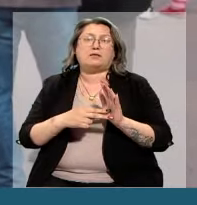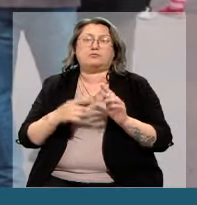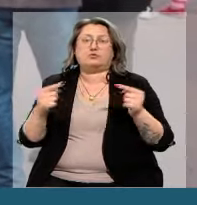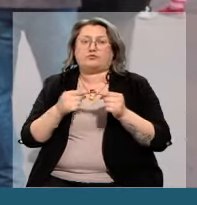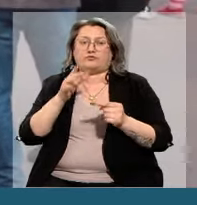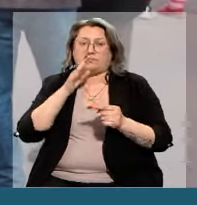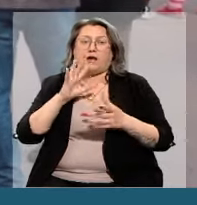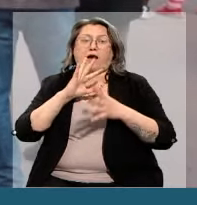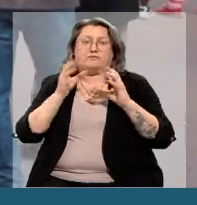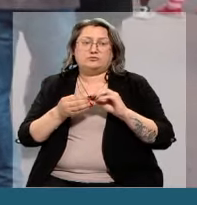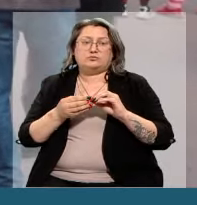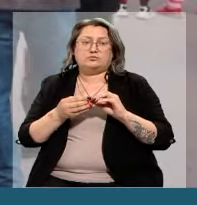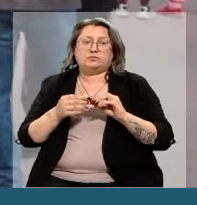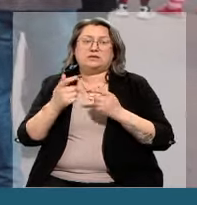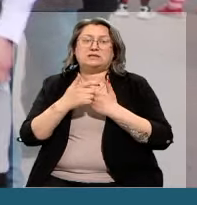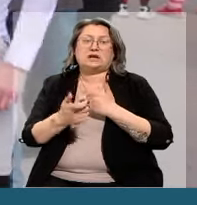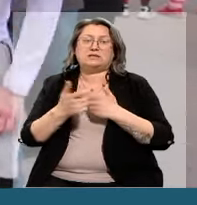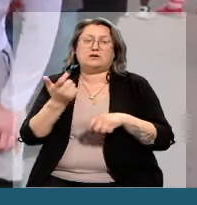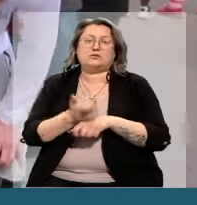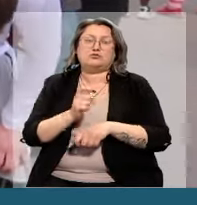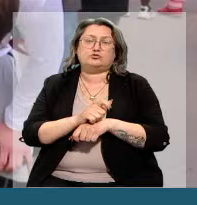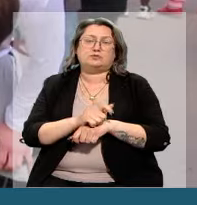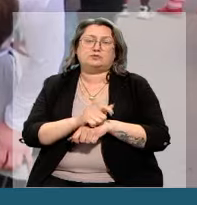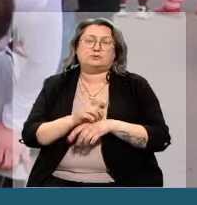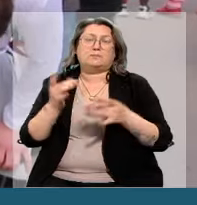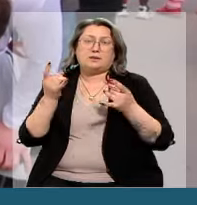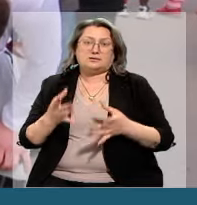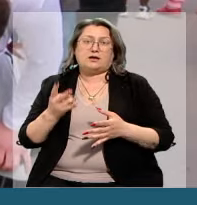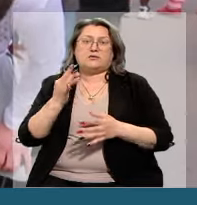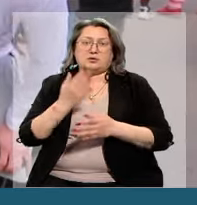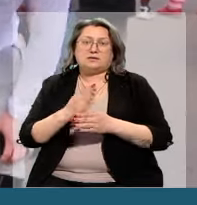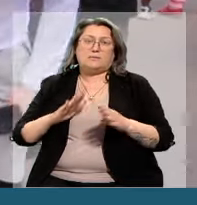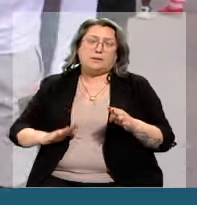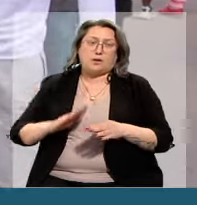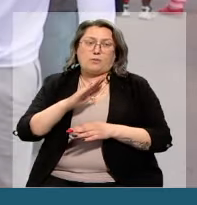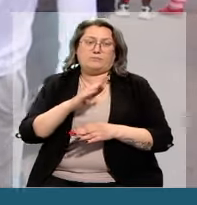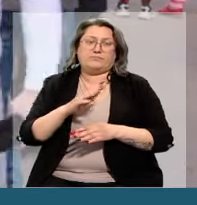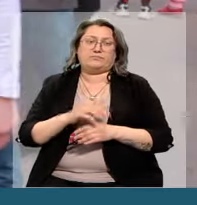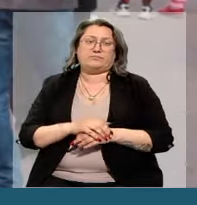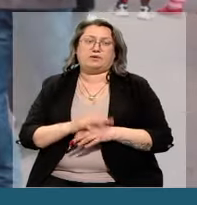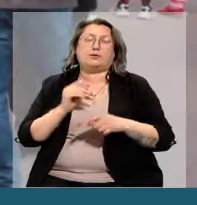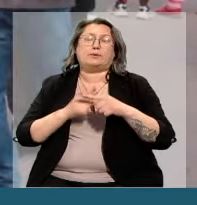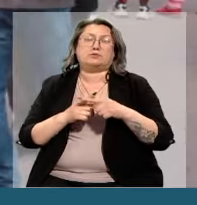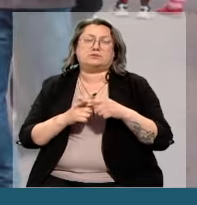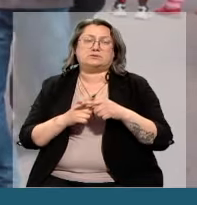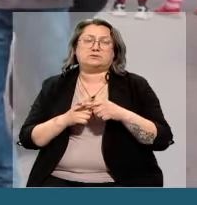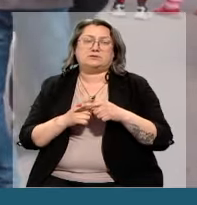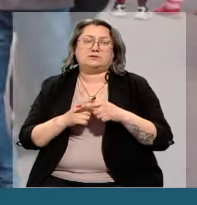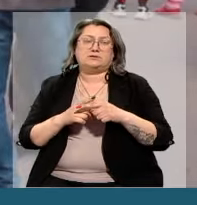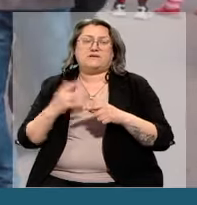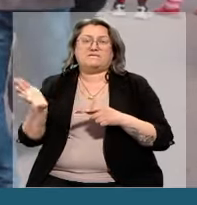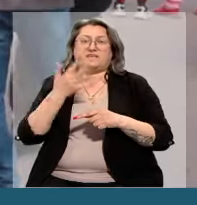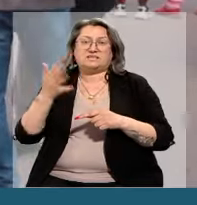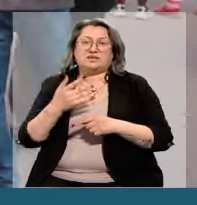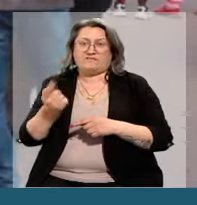времени. В целом, трасса очень такая, ну, она простая, но есть подъем. Ну и плюс попутный